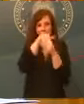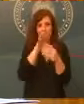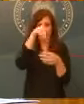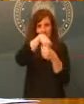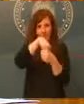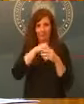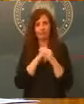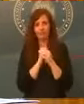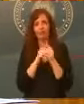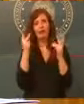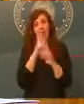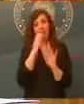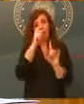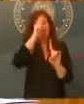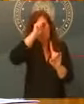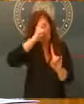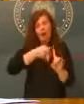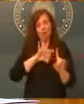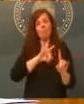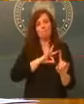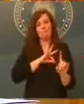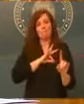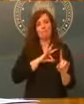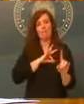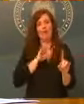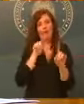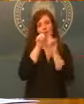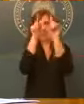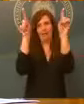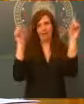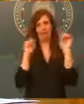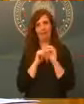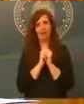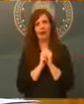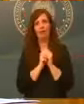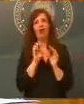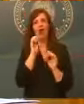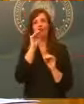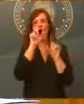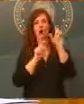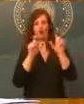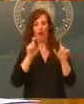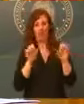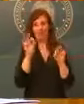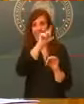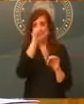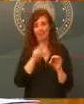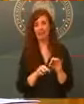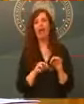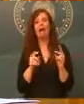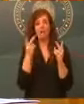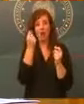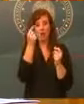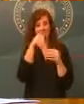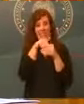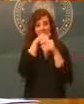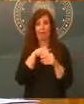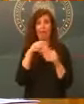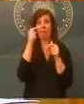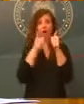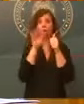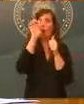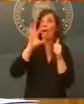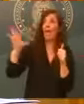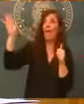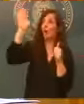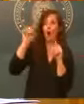perché gli stipendi del personale docente italiano, e lo dico da ex docente, sono tra i più bassi d'Europa. Quindi questo è il minimo che